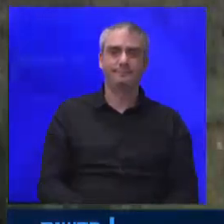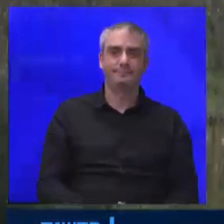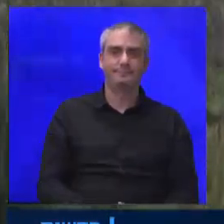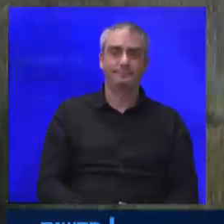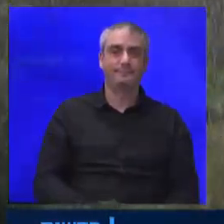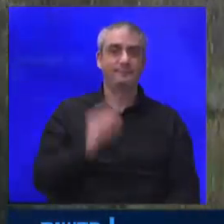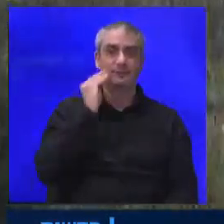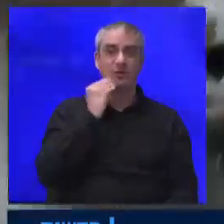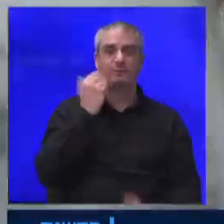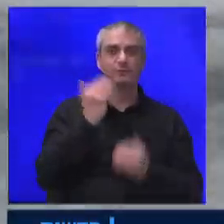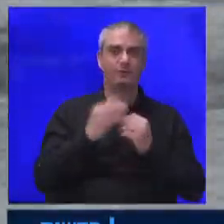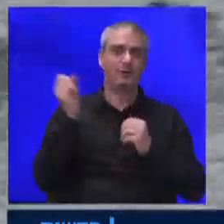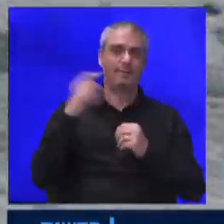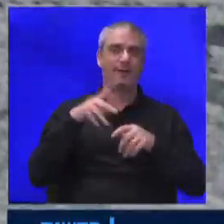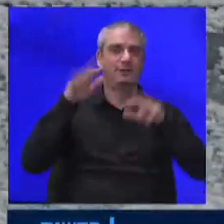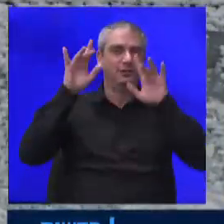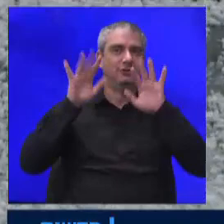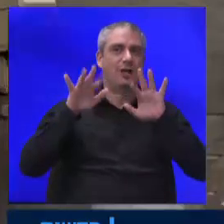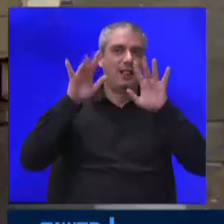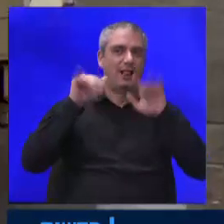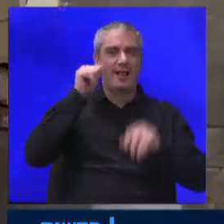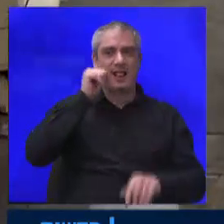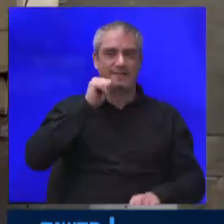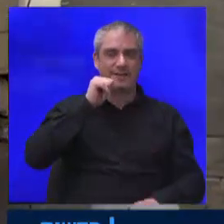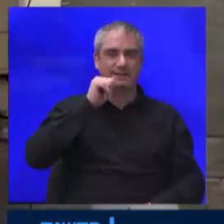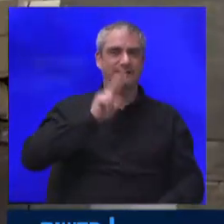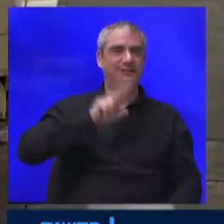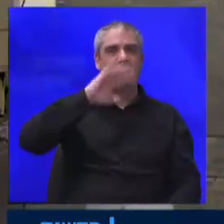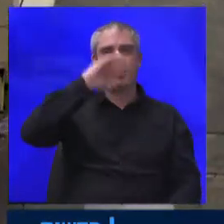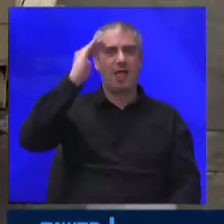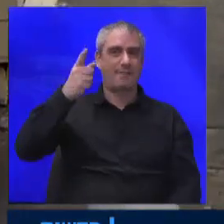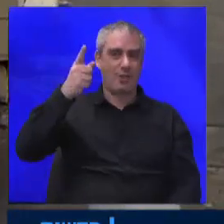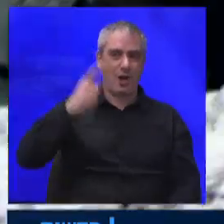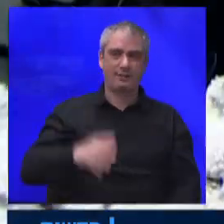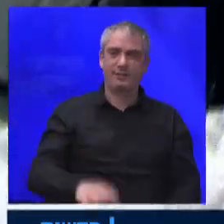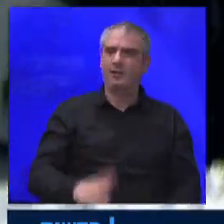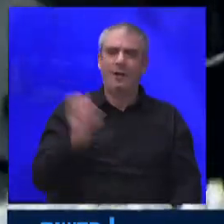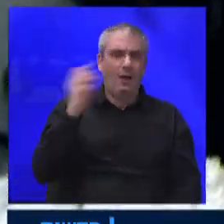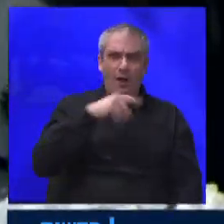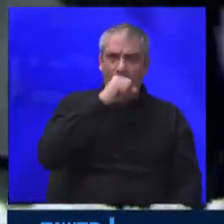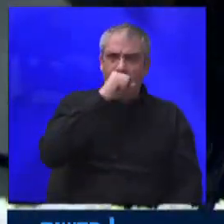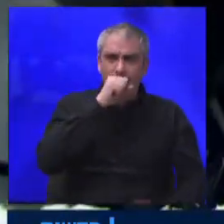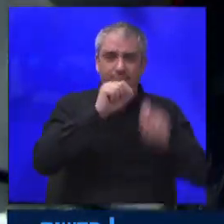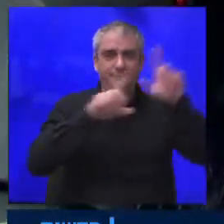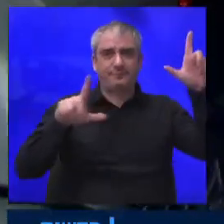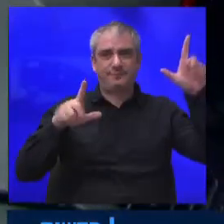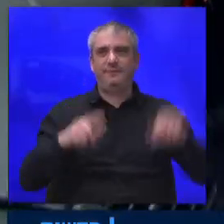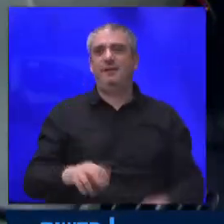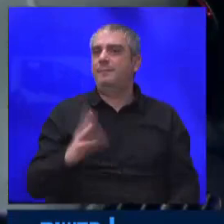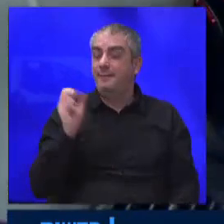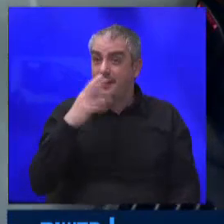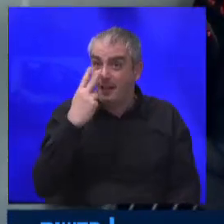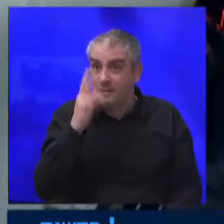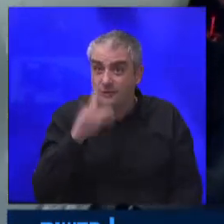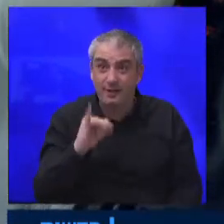בצהריים הוא סוף סוף הגיע. שלג צבא בלבן את צפון הגולן. מאיפה באתם? מגרמיאל. מה, באת לראות